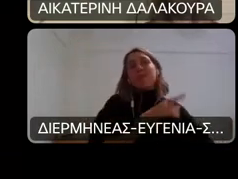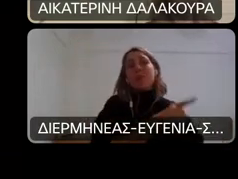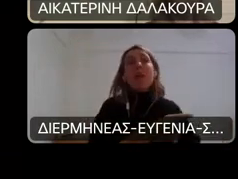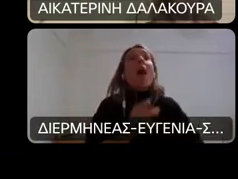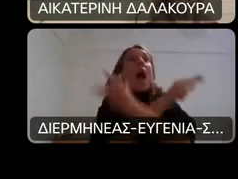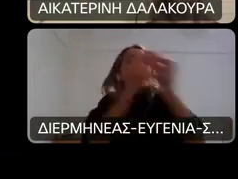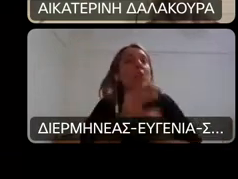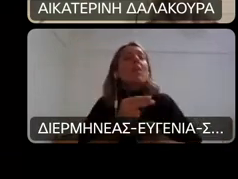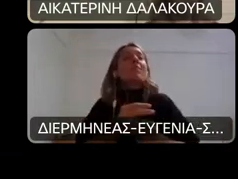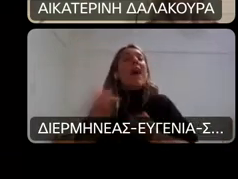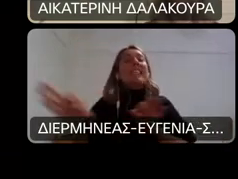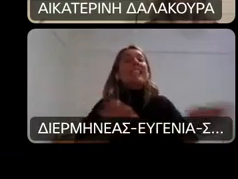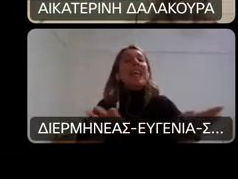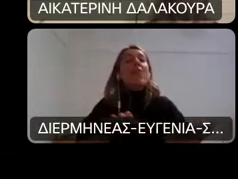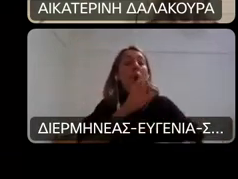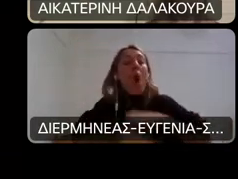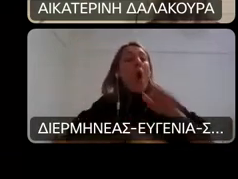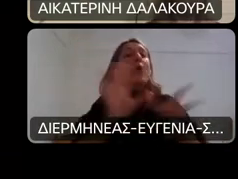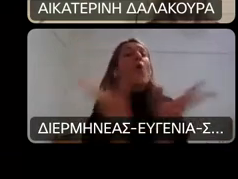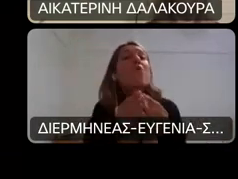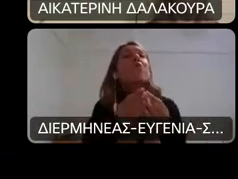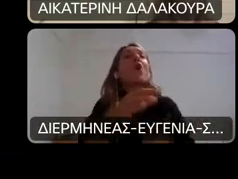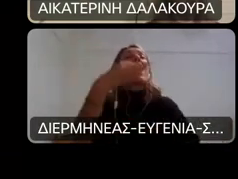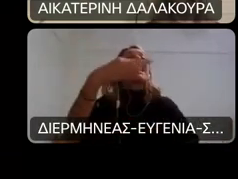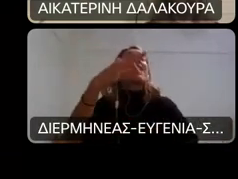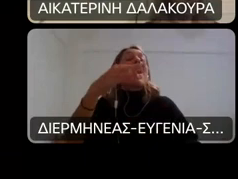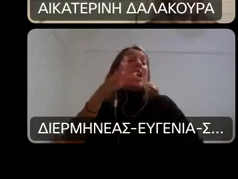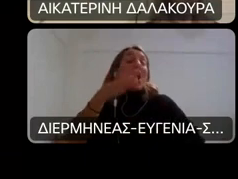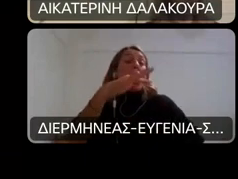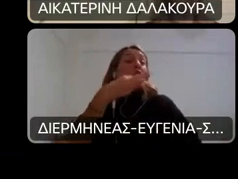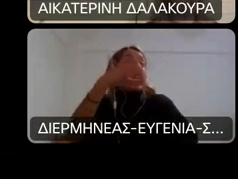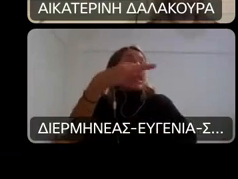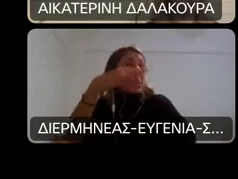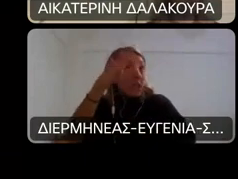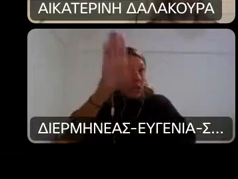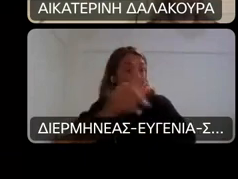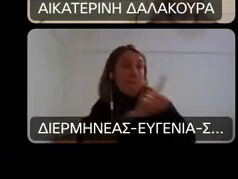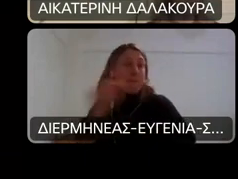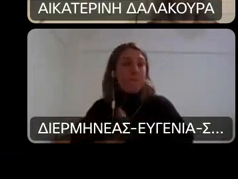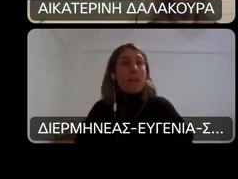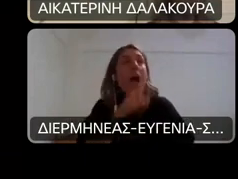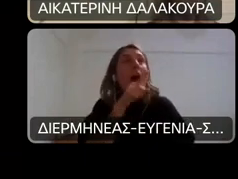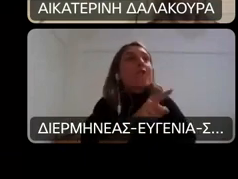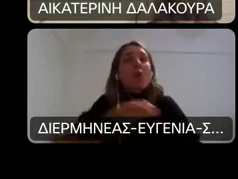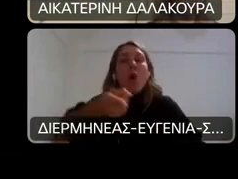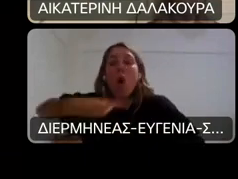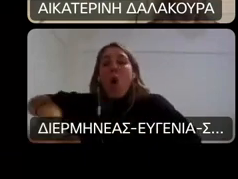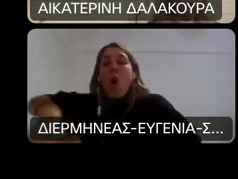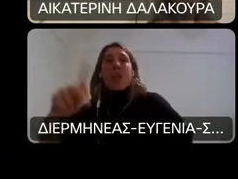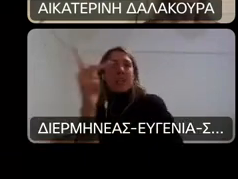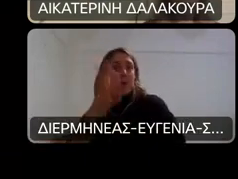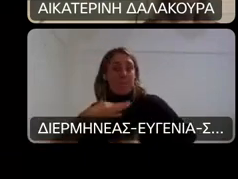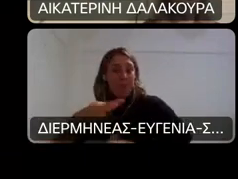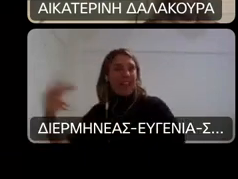σεξιστικής γλώσσας σαν ως εκπαιδευτικού μέσου, αλλά και ως χρηστικού εργαλείου για όλα τα μέλη της κοινότητας.